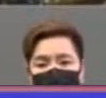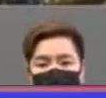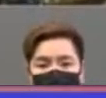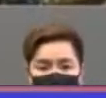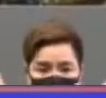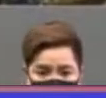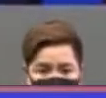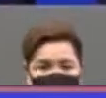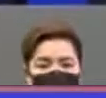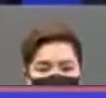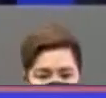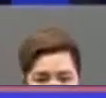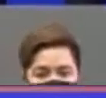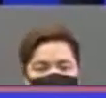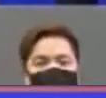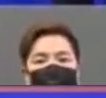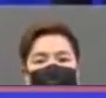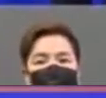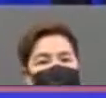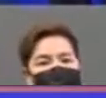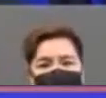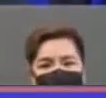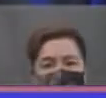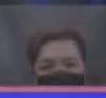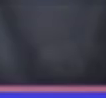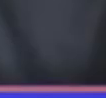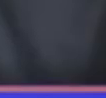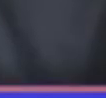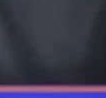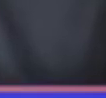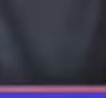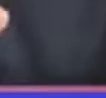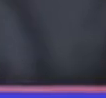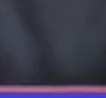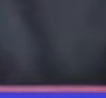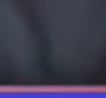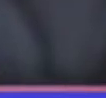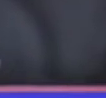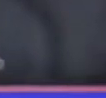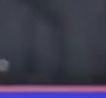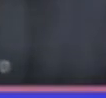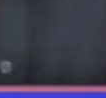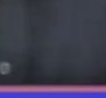ของท่านประธานรัฐสภาซึ่งในระบบการแบ่งแยกอำนาจเขาไปสั่งเขาไม่ได้อะไรอย่างนั้น